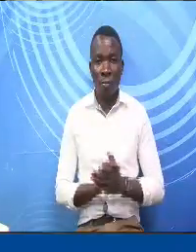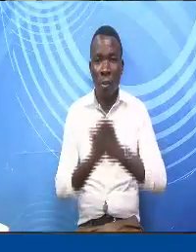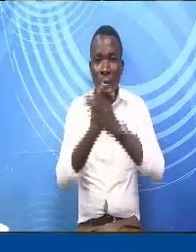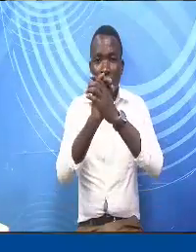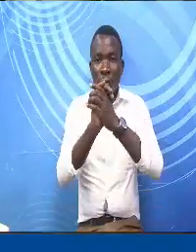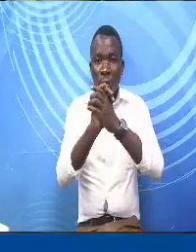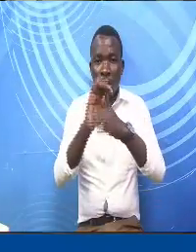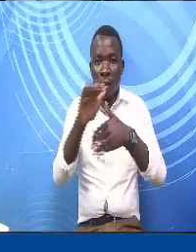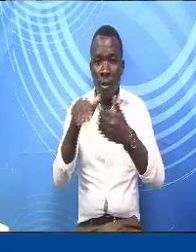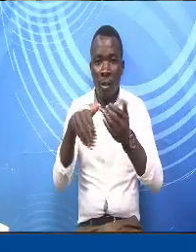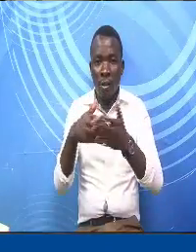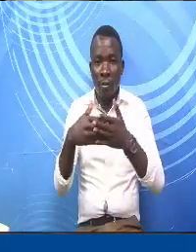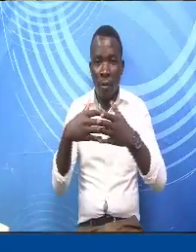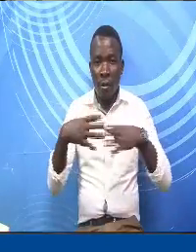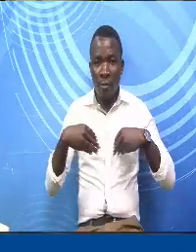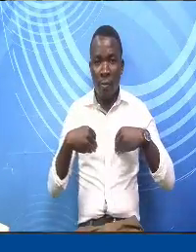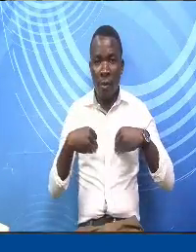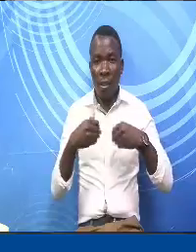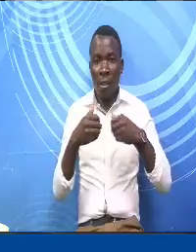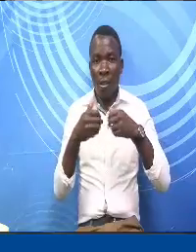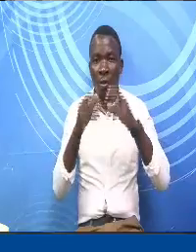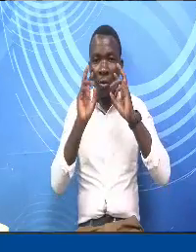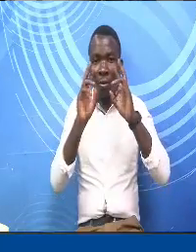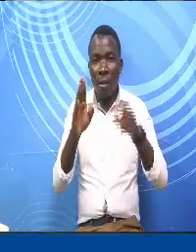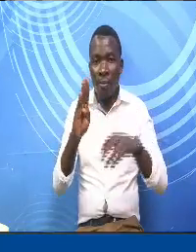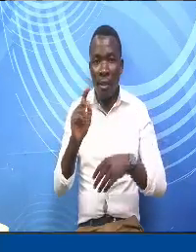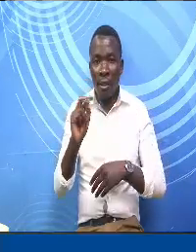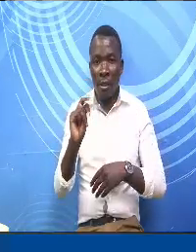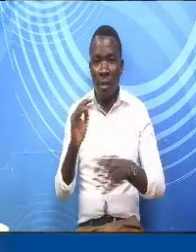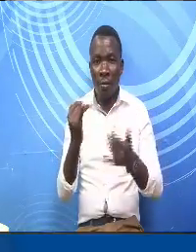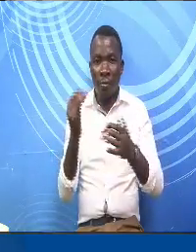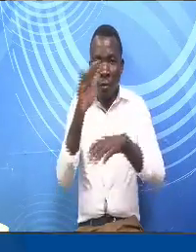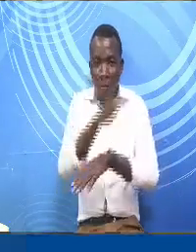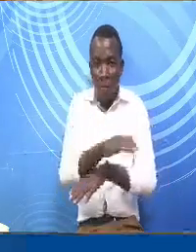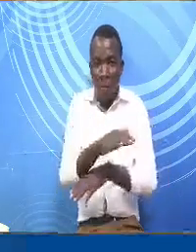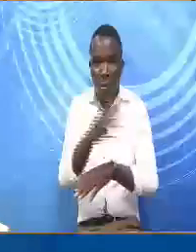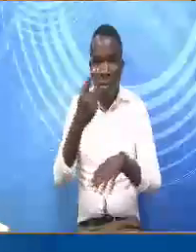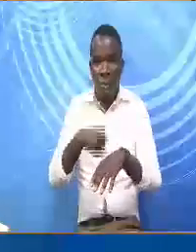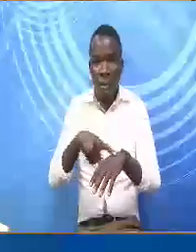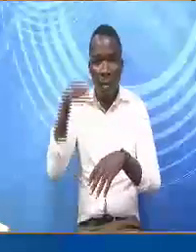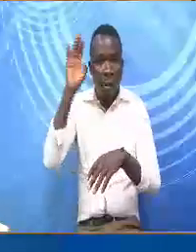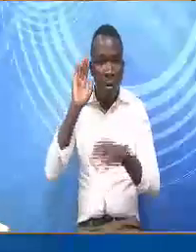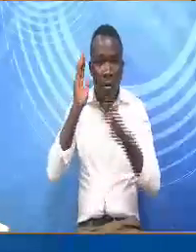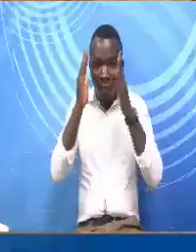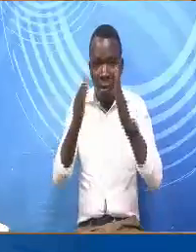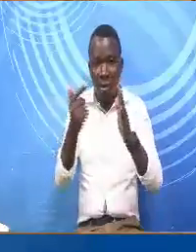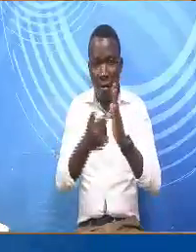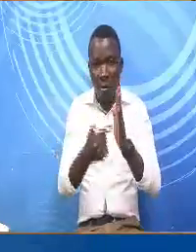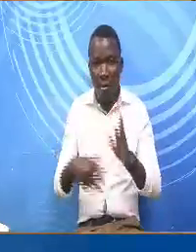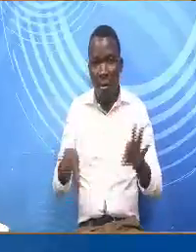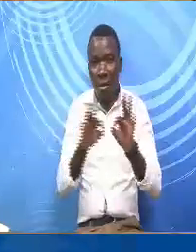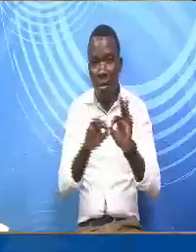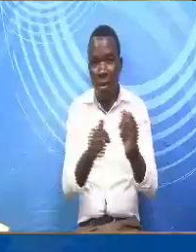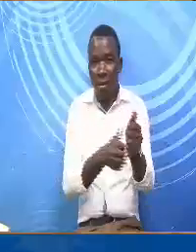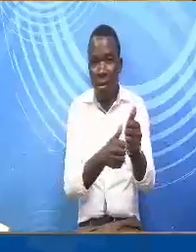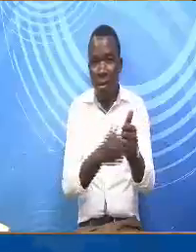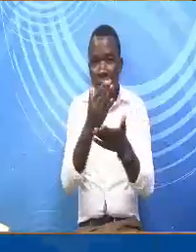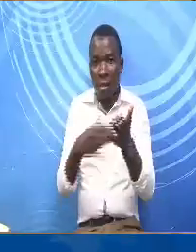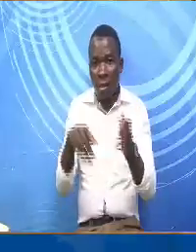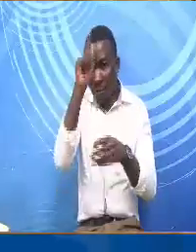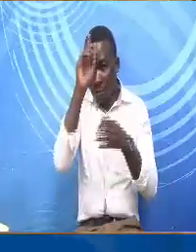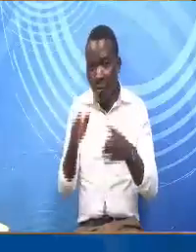Ndabasuje mwese mwahisemo gukurikira BTN kuri mugoroba uyu ni umwanya w'amakuru hagiye kugaruka ku ngingo z'ingenzi zikurikira. Bamwe mu baturage batuye